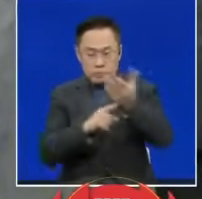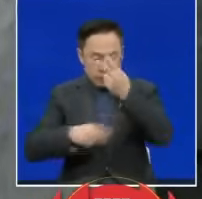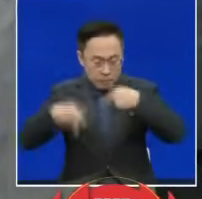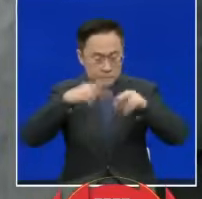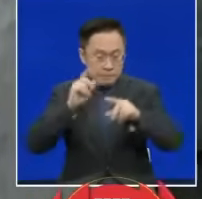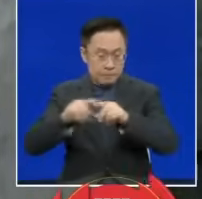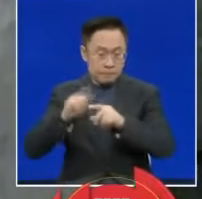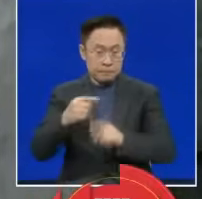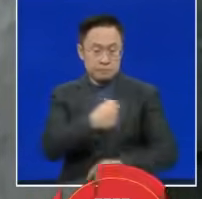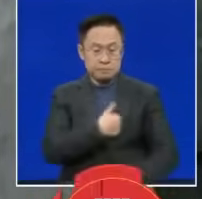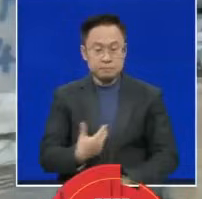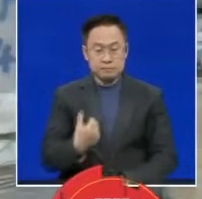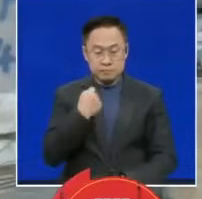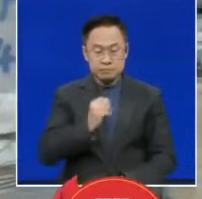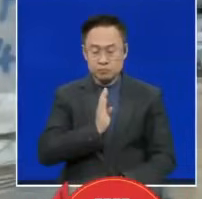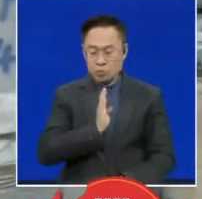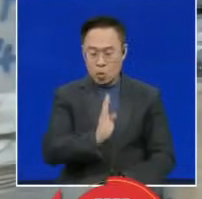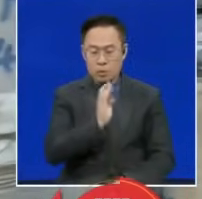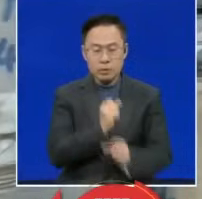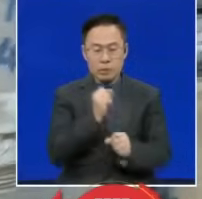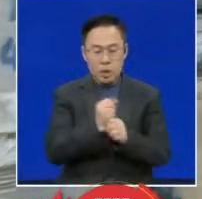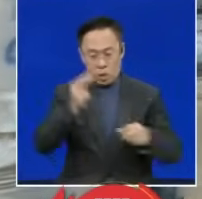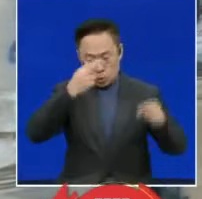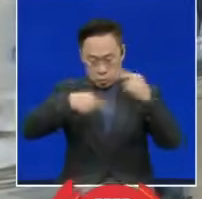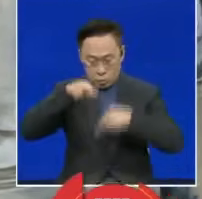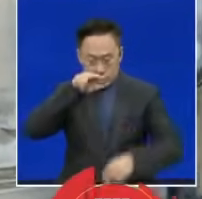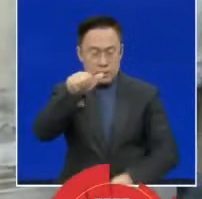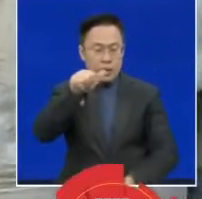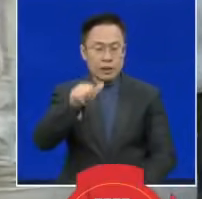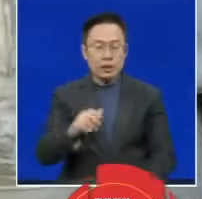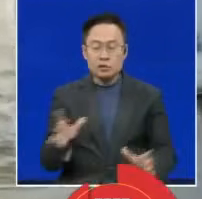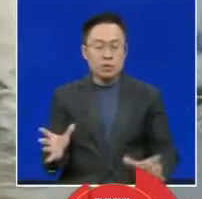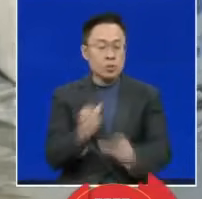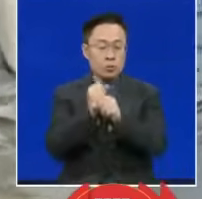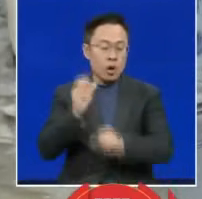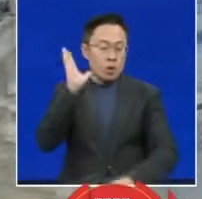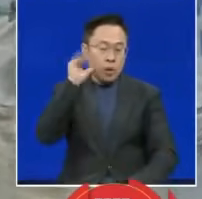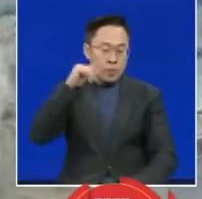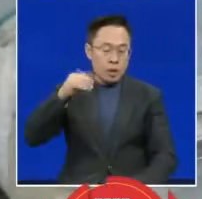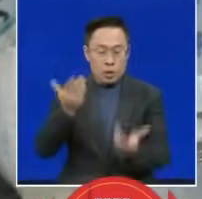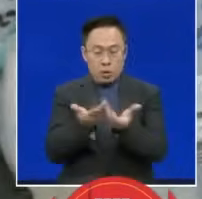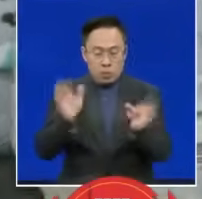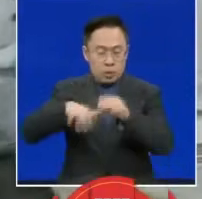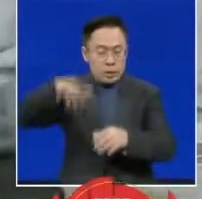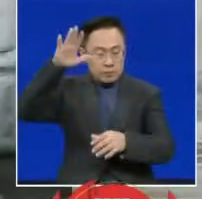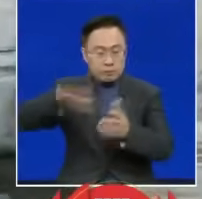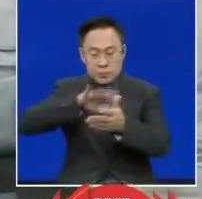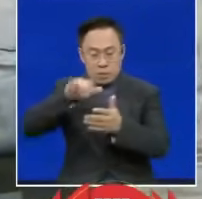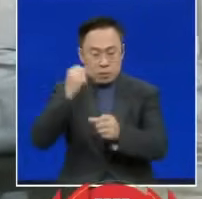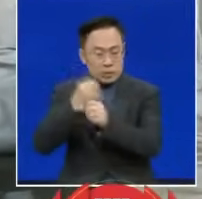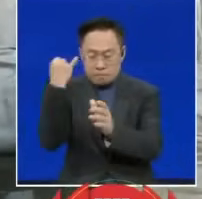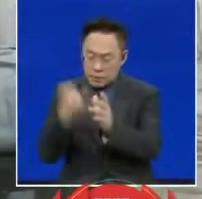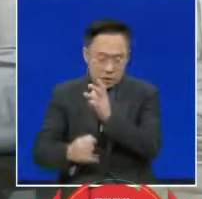ยันเชื่อในความโปร่งใสตรงไปตรงมาชัดเจนไม่ว่าคนๆนั้นจะเป็นพ่อแม่ครอบครัวหรือญาติก็ตาม